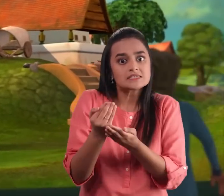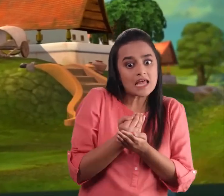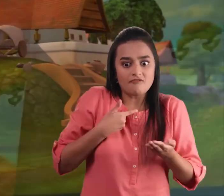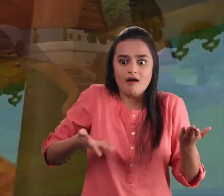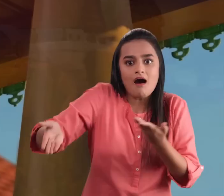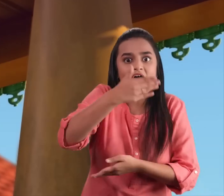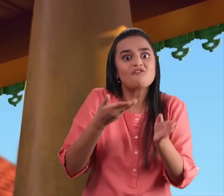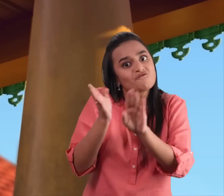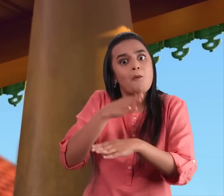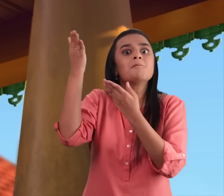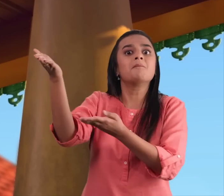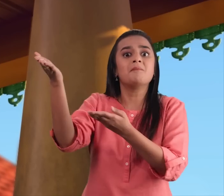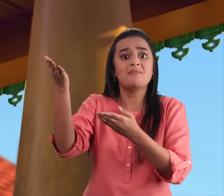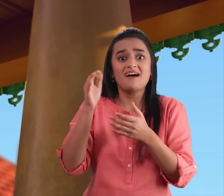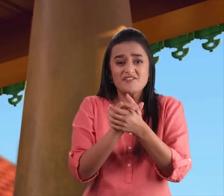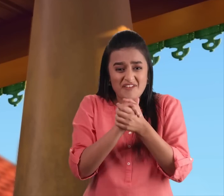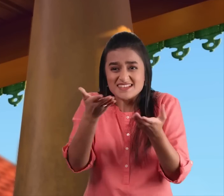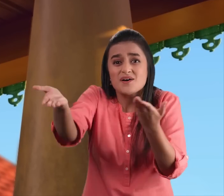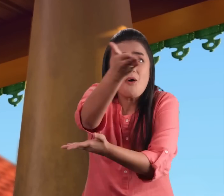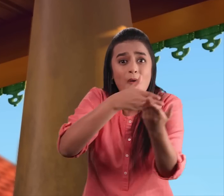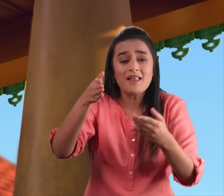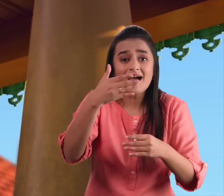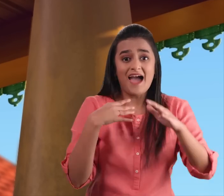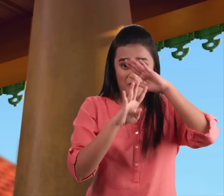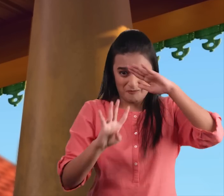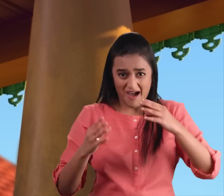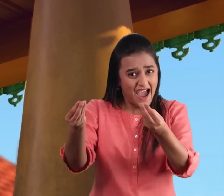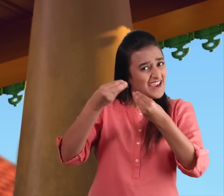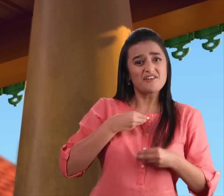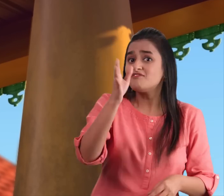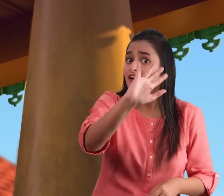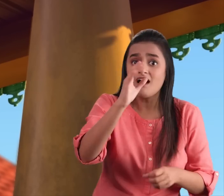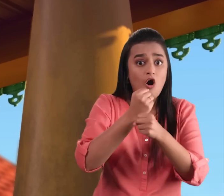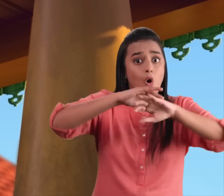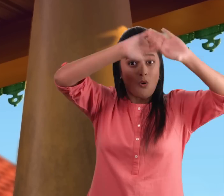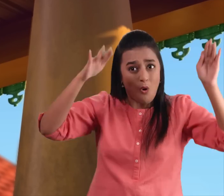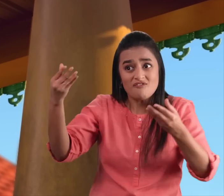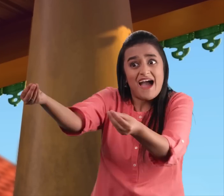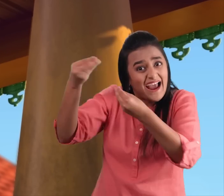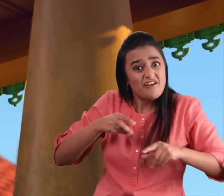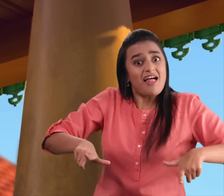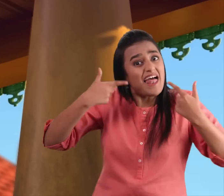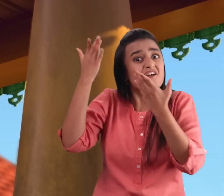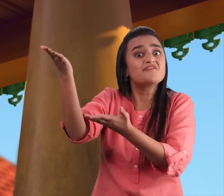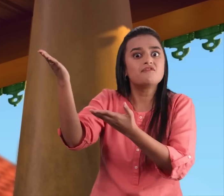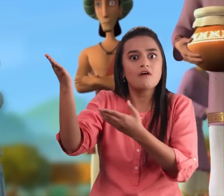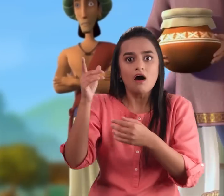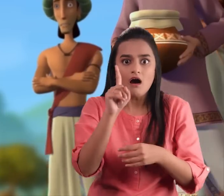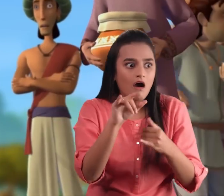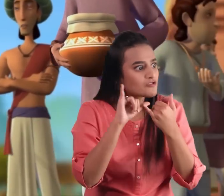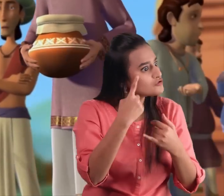हैं। मित्रों, हमारा जीवन इंद्र पर निर्भर नहीं करता, बल्कि गोवर्धन पर्वत पर निर्भर करता है।